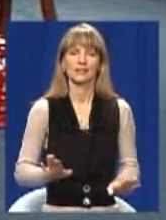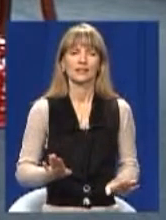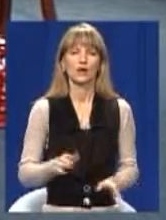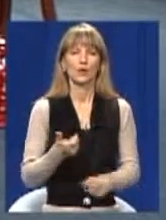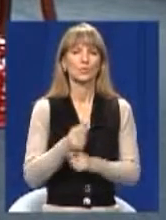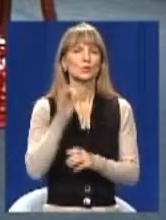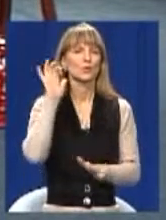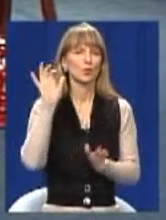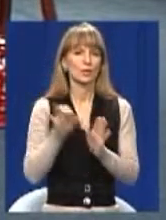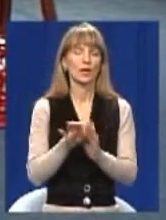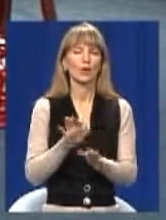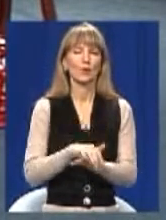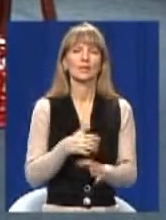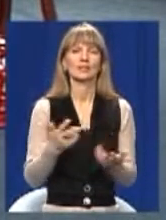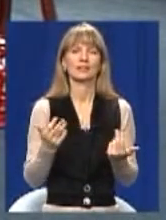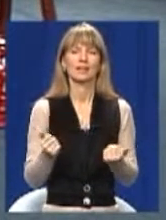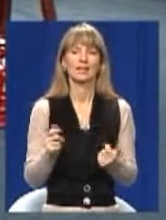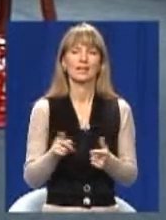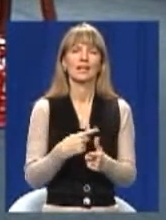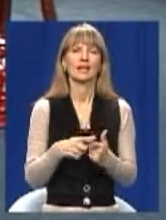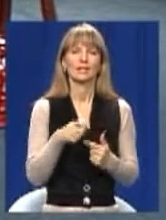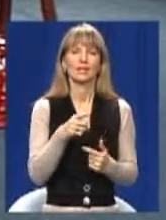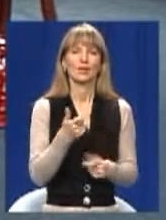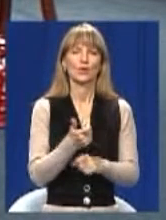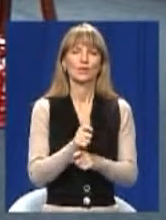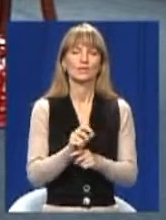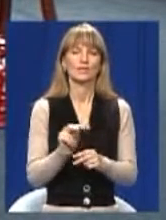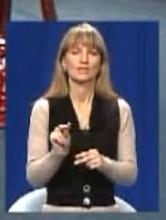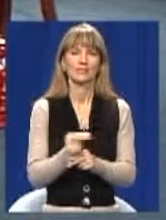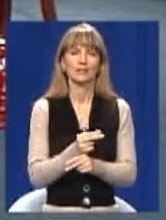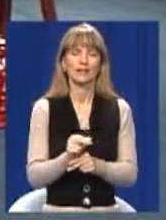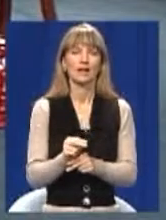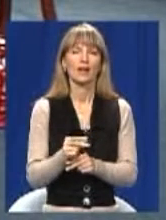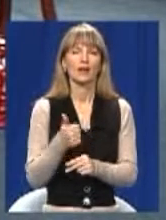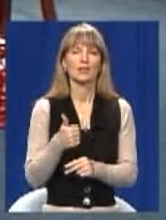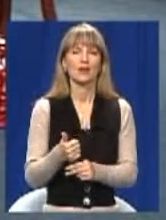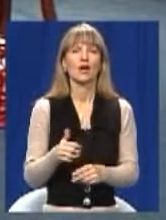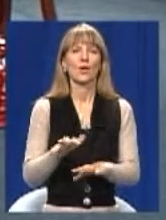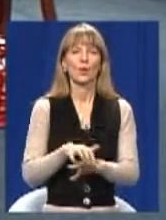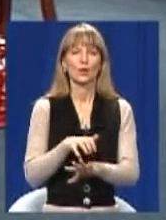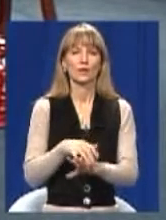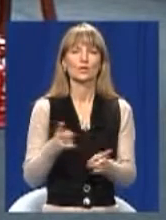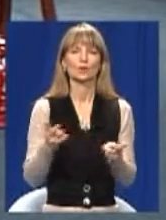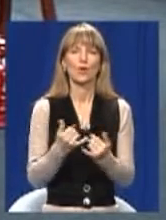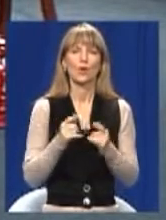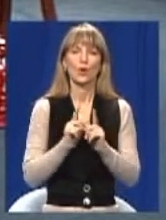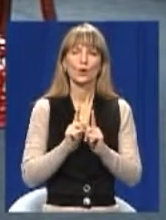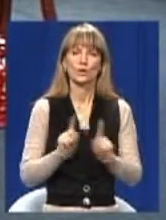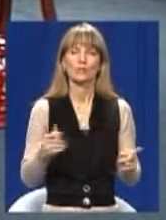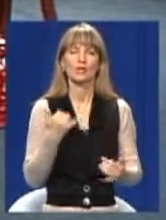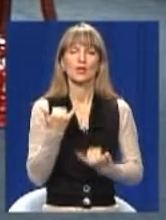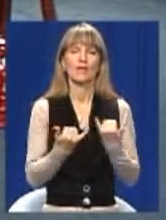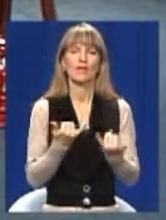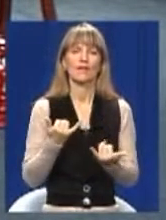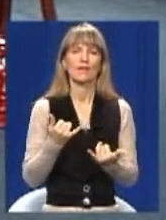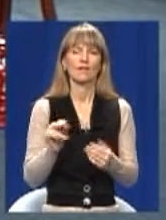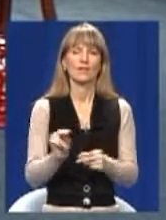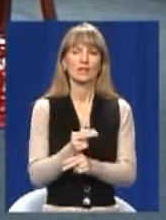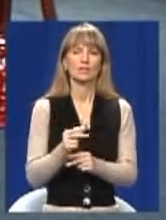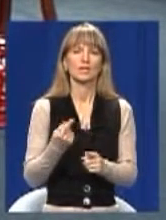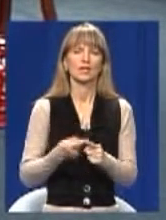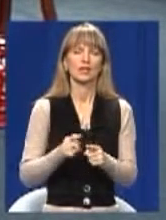Дуже слухняний котик у тебе? Да. Чи ти його дуже добре виховуєш? Ну, то також котикам треба особливий догляд, виховання і